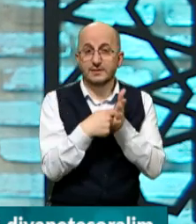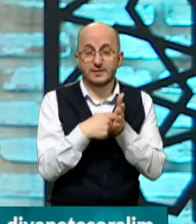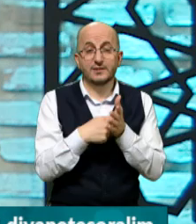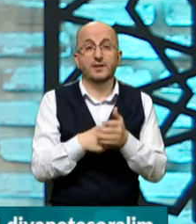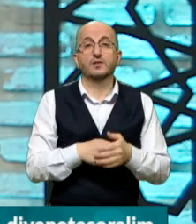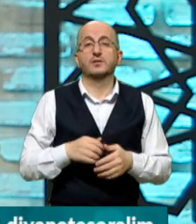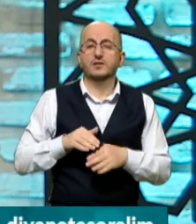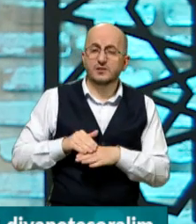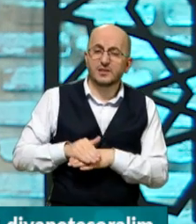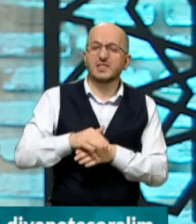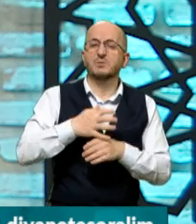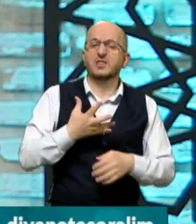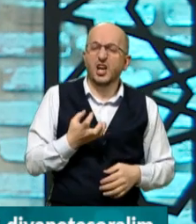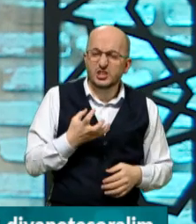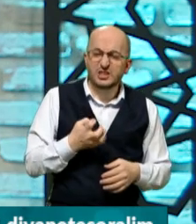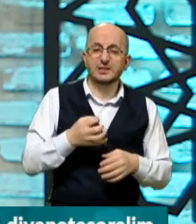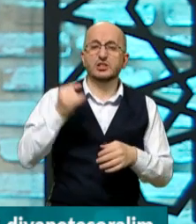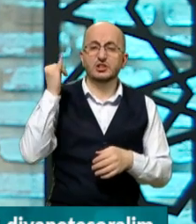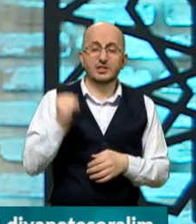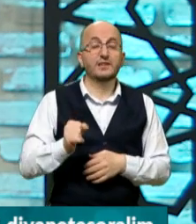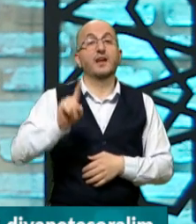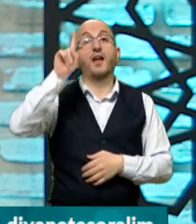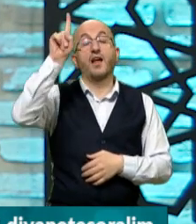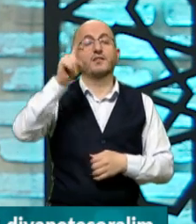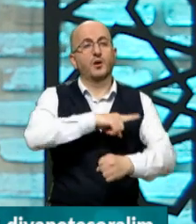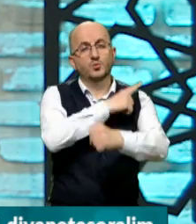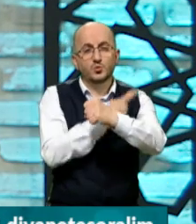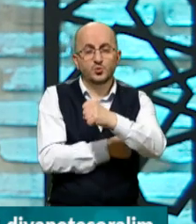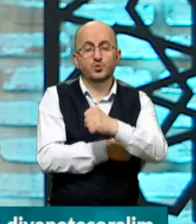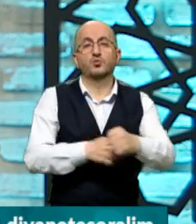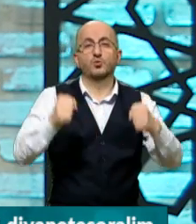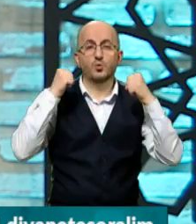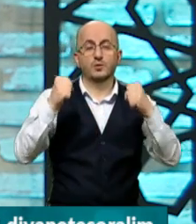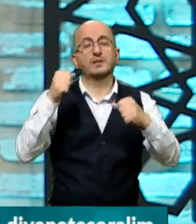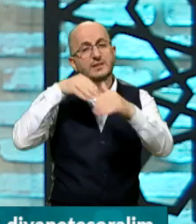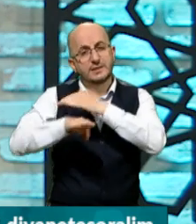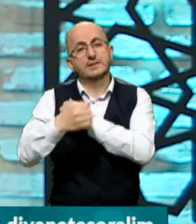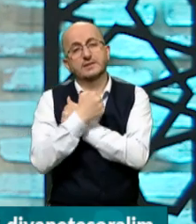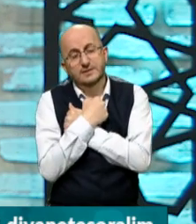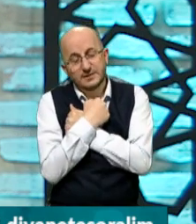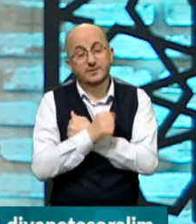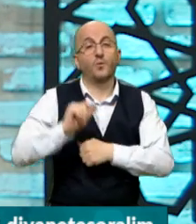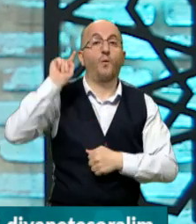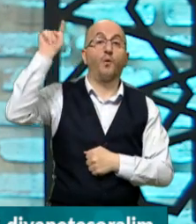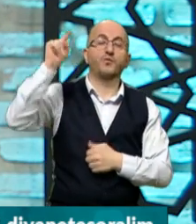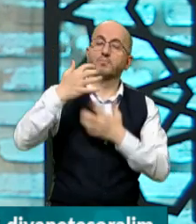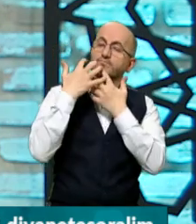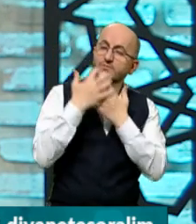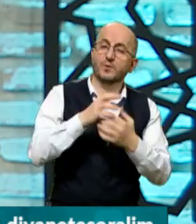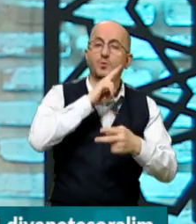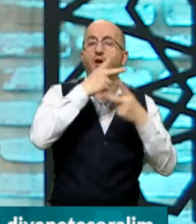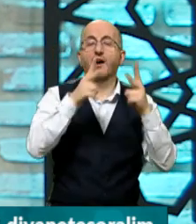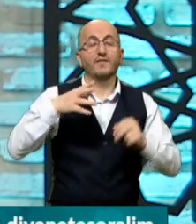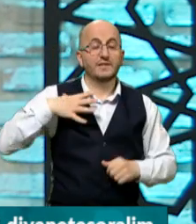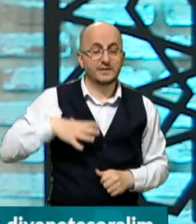şu çektiğimiz acının şerrinden Allah'ın gücü ve kudretine sığınırız ve ondan rahmet ve